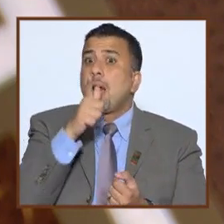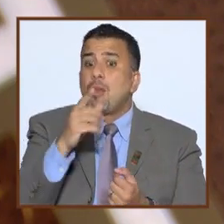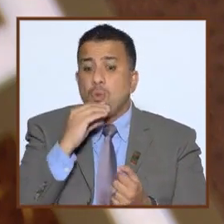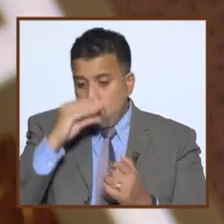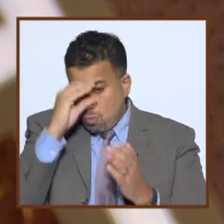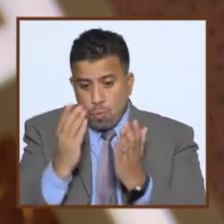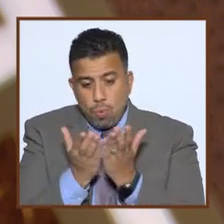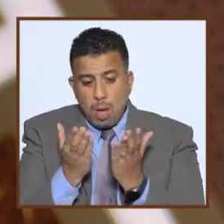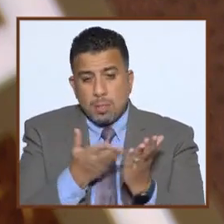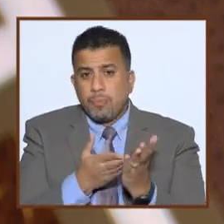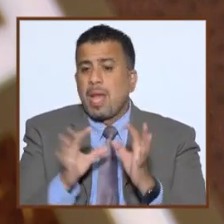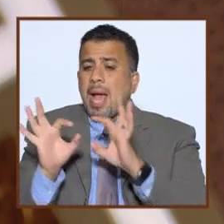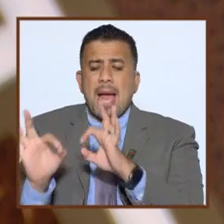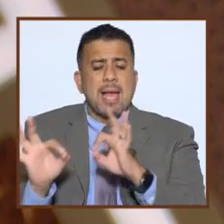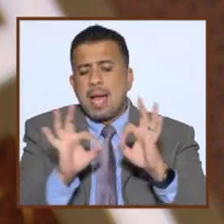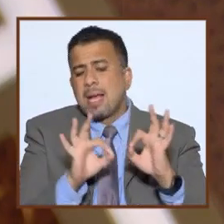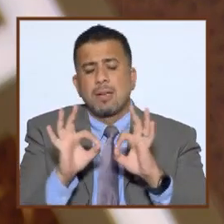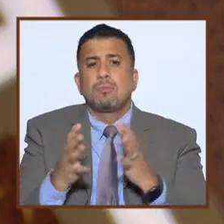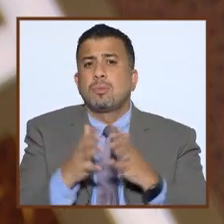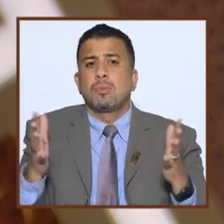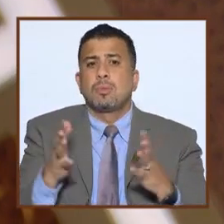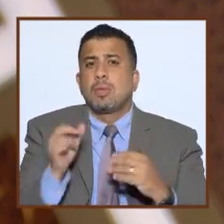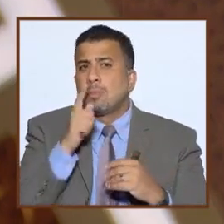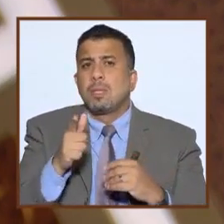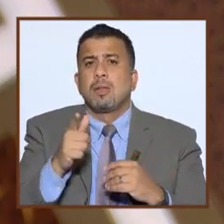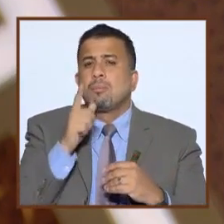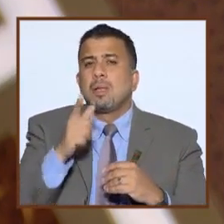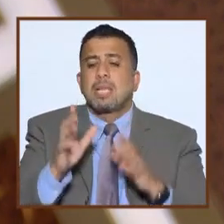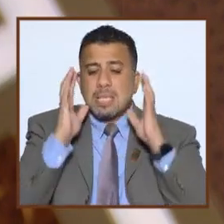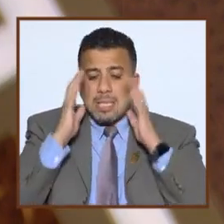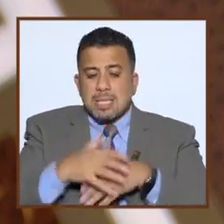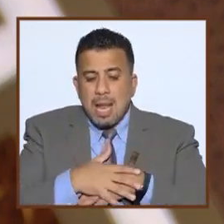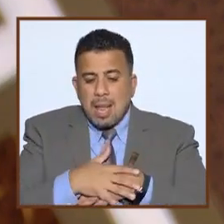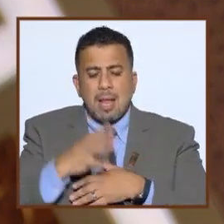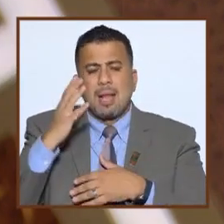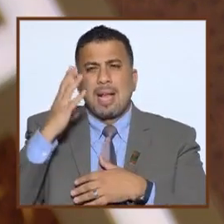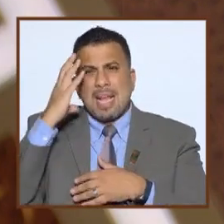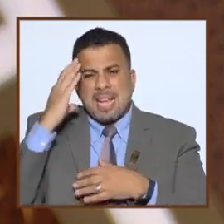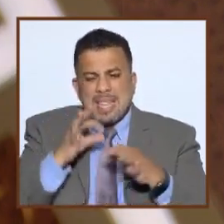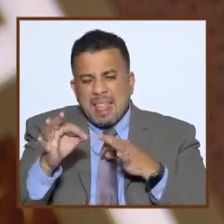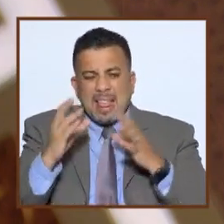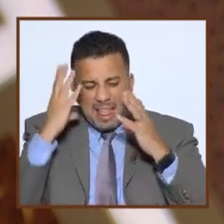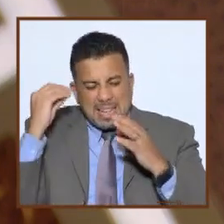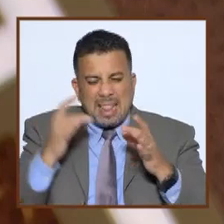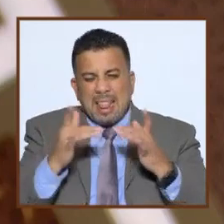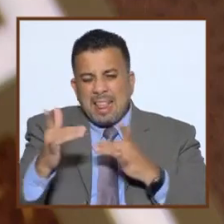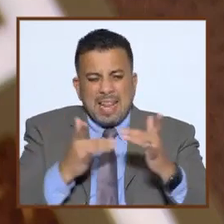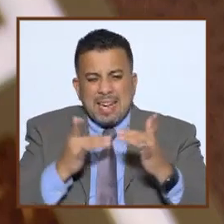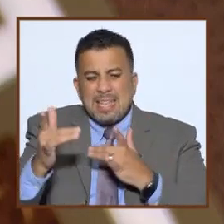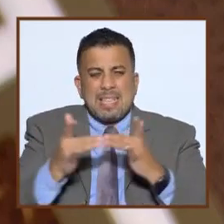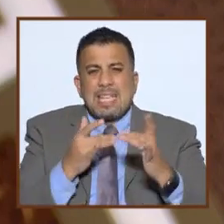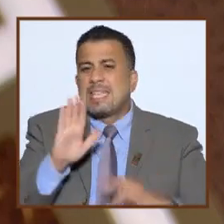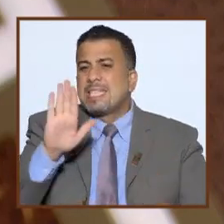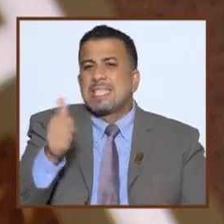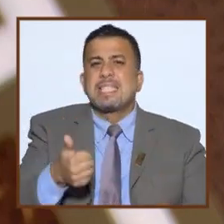في في ايات كثيره الذين هم عن صلاتهم ساهون فويل للمصلين الذين هم عن صلاتهم